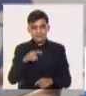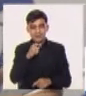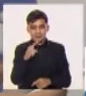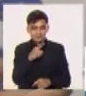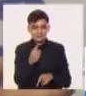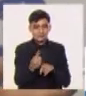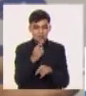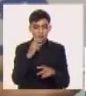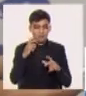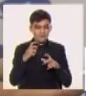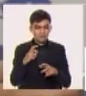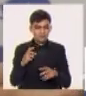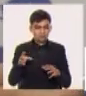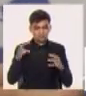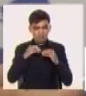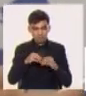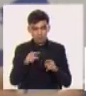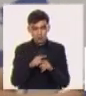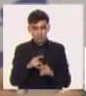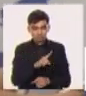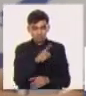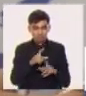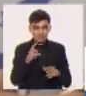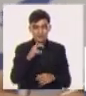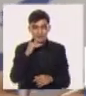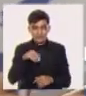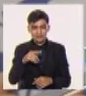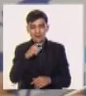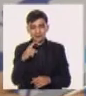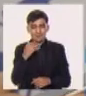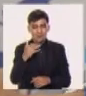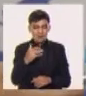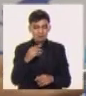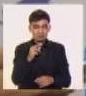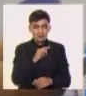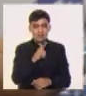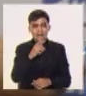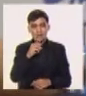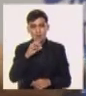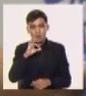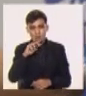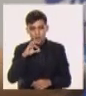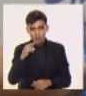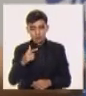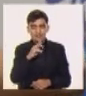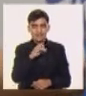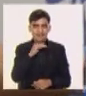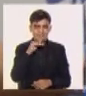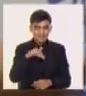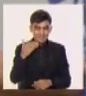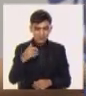специализированным университетом, который готовит специалистов для нефтегазового комплекса. Это геологи, это нефтяники, это